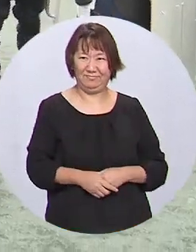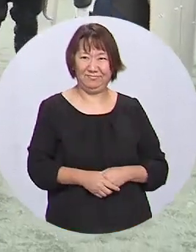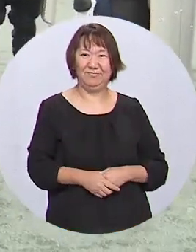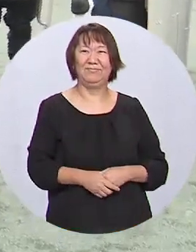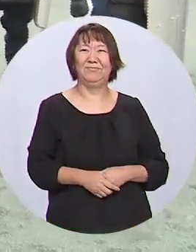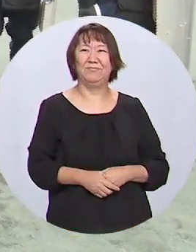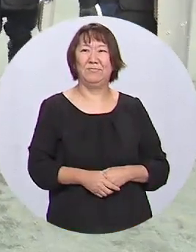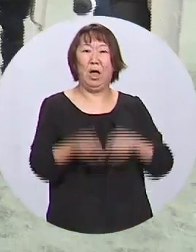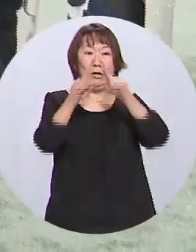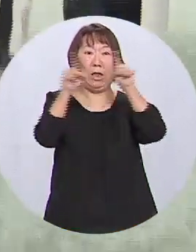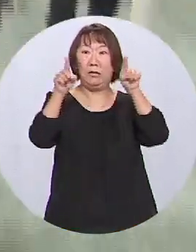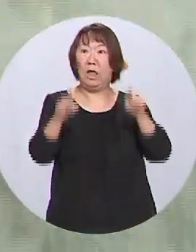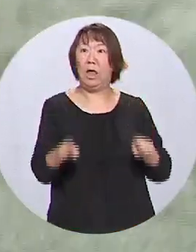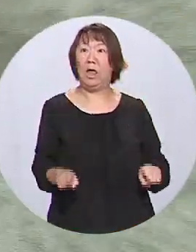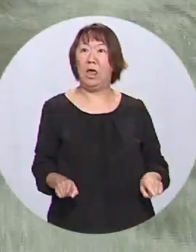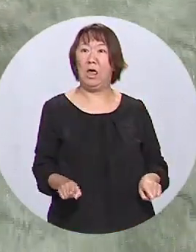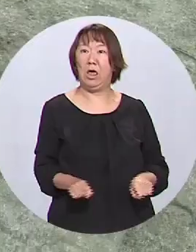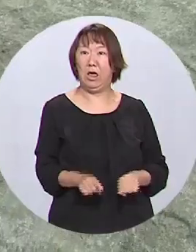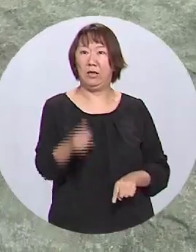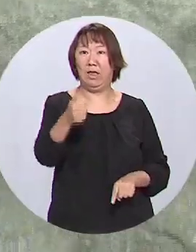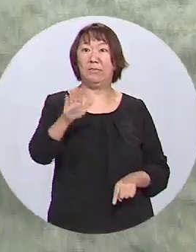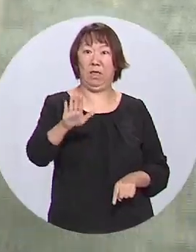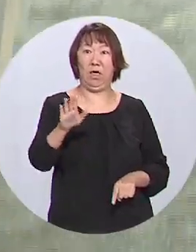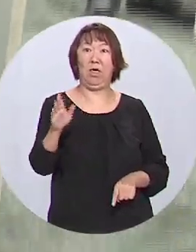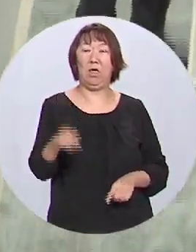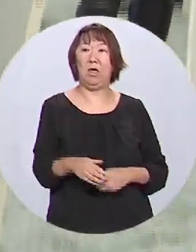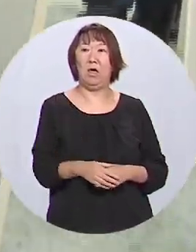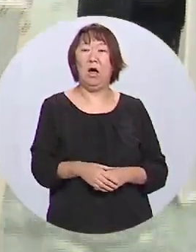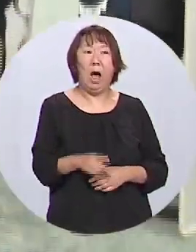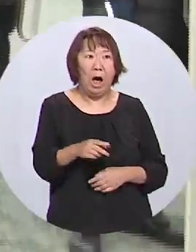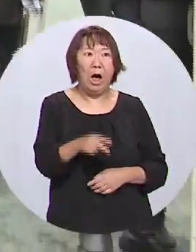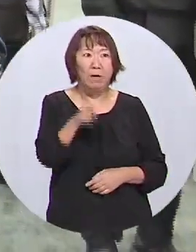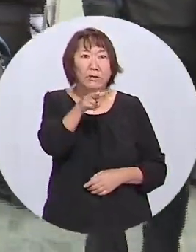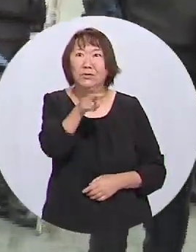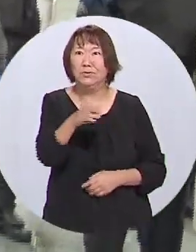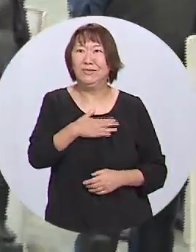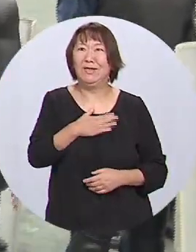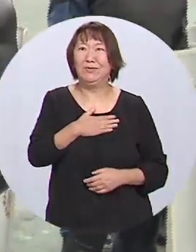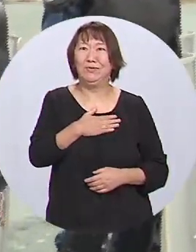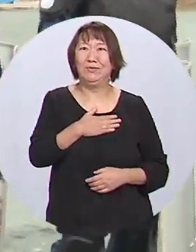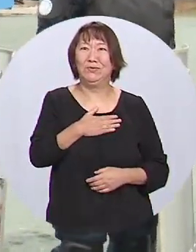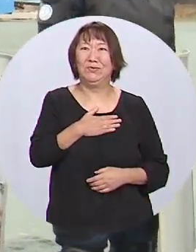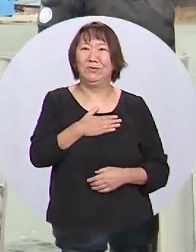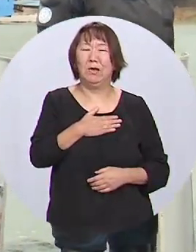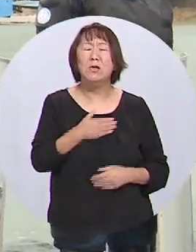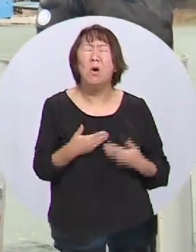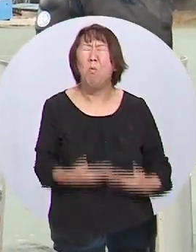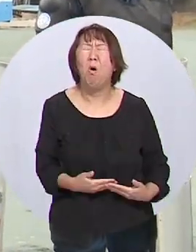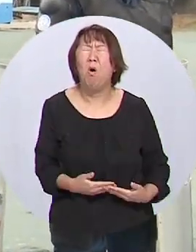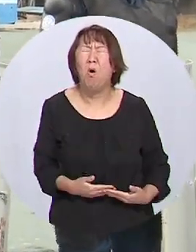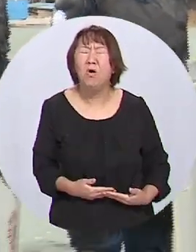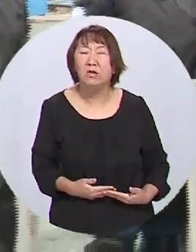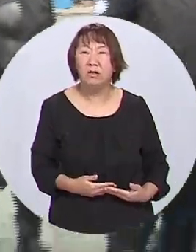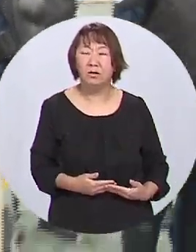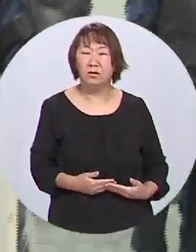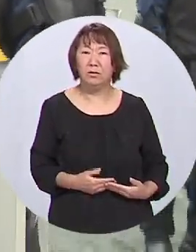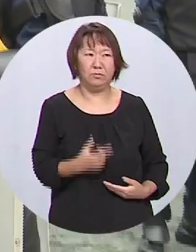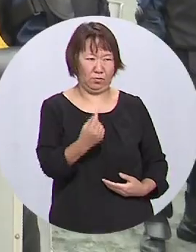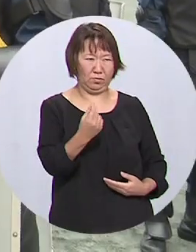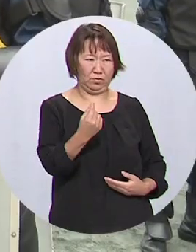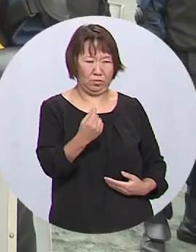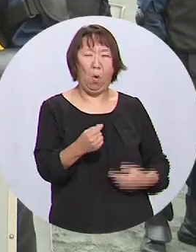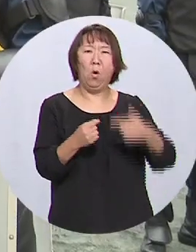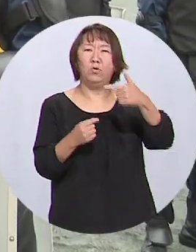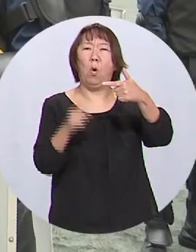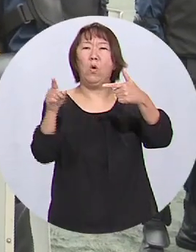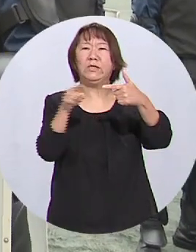隊員が持つ、 はい、 盾になります。 あ、よく見るやつだと思ったら重いです。 そうなんです。重さが